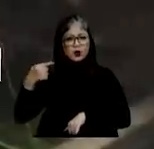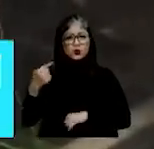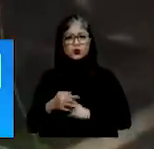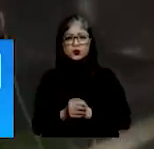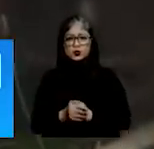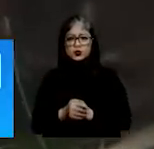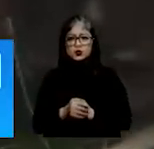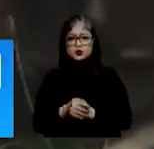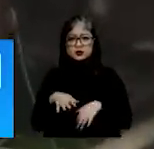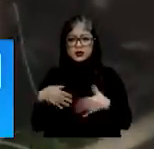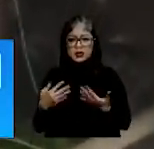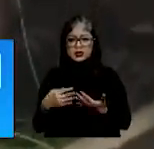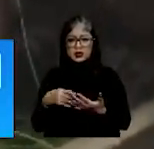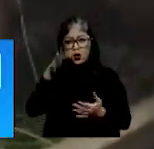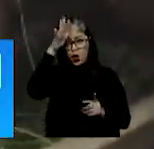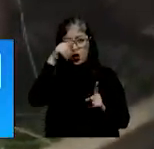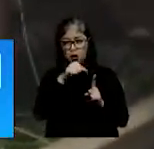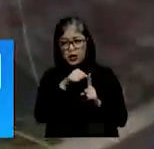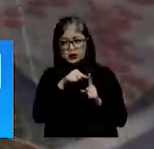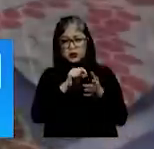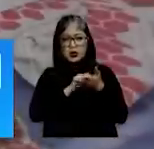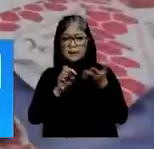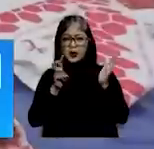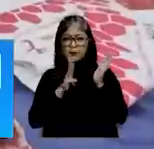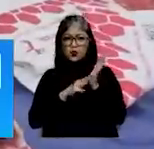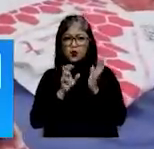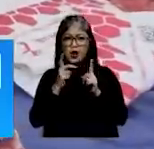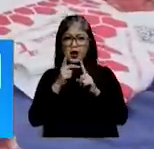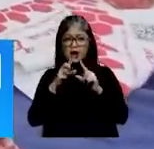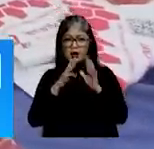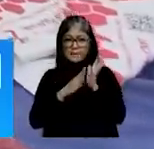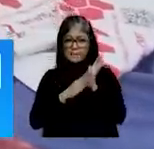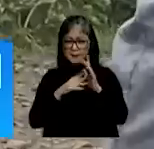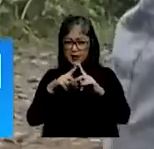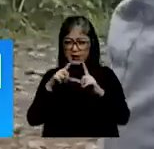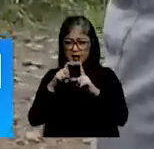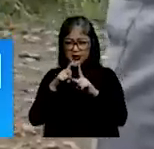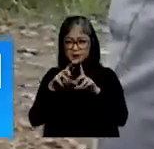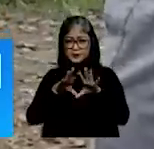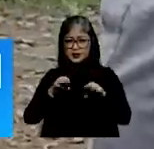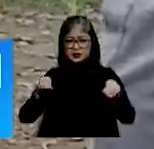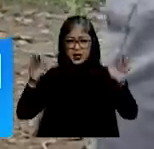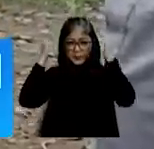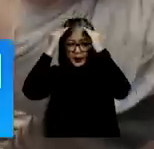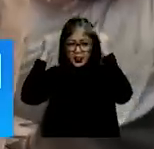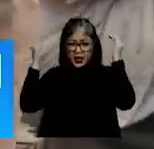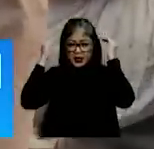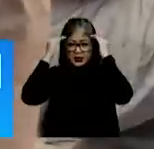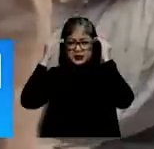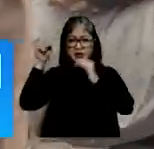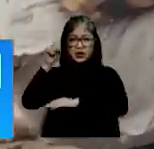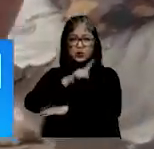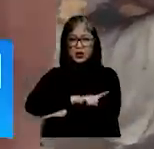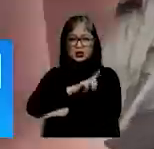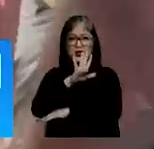Asrori, pria yang sehari-hari bekerja sebagai buruh tani dengan penghasilan Rp50.000 hingga Rp70.000 per hari. Pendapatan tak